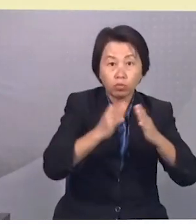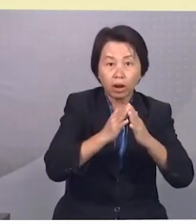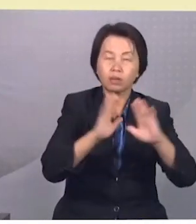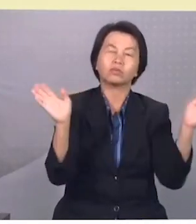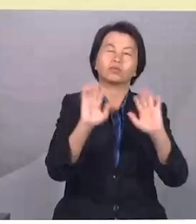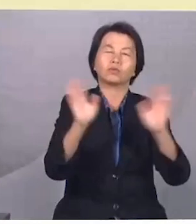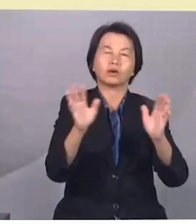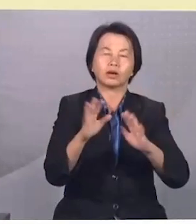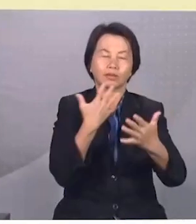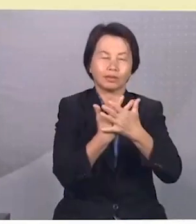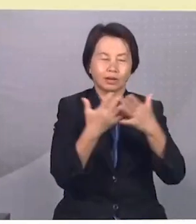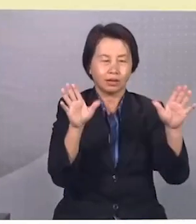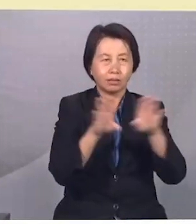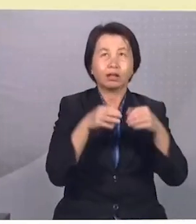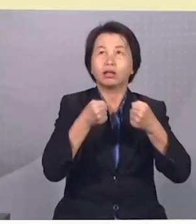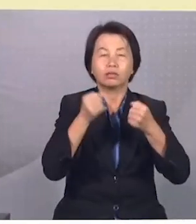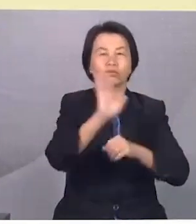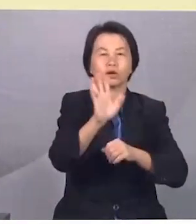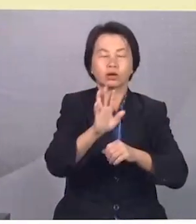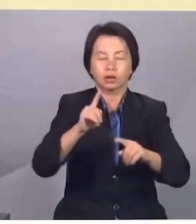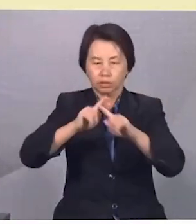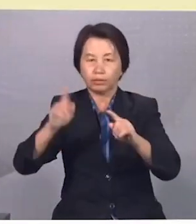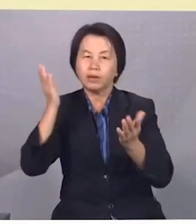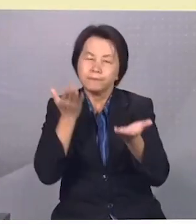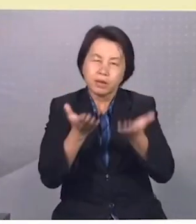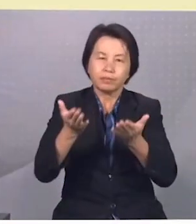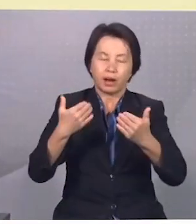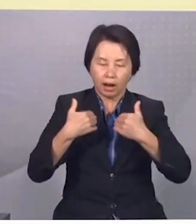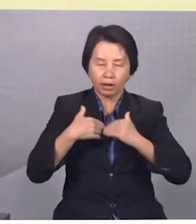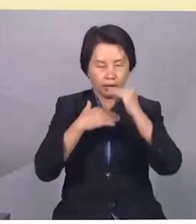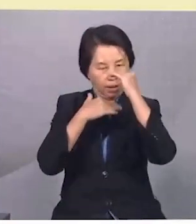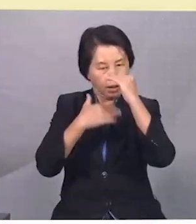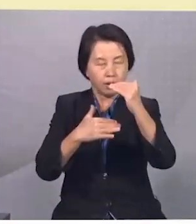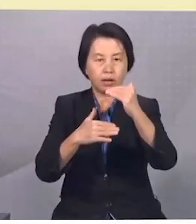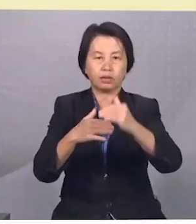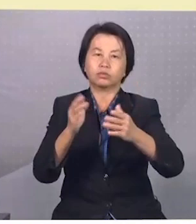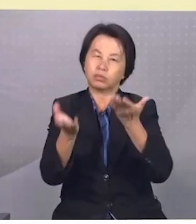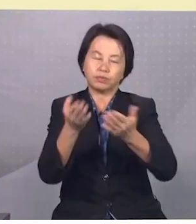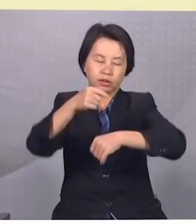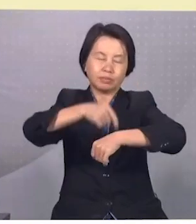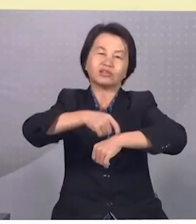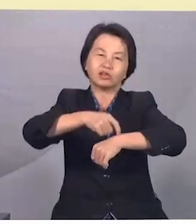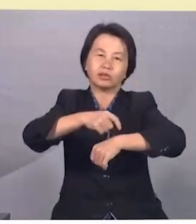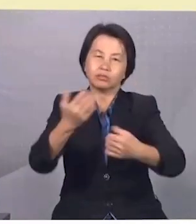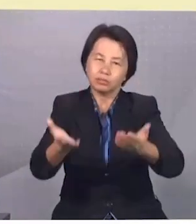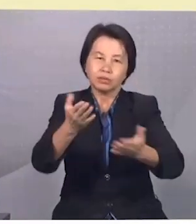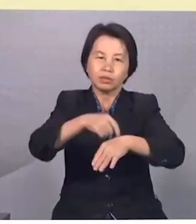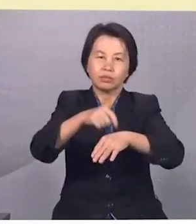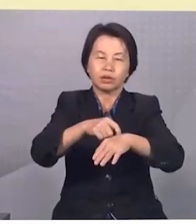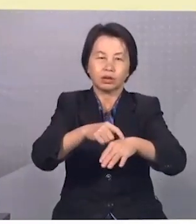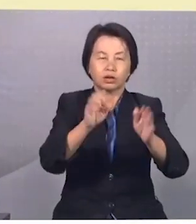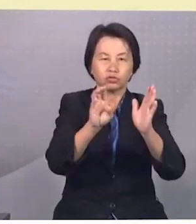sebagainya tapi mungkin kita akan ada hat yang kemas sebisanya dari segi